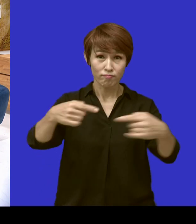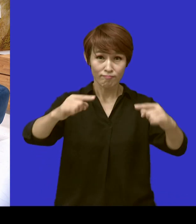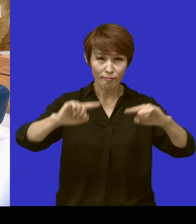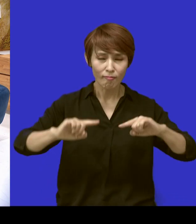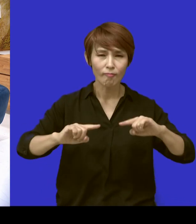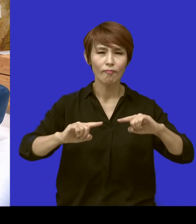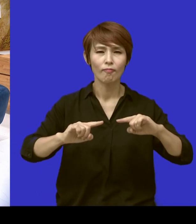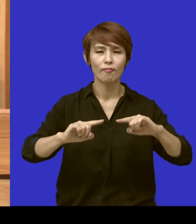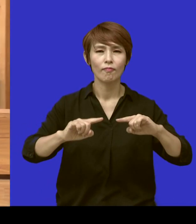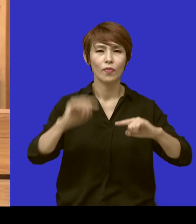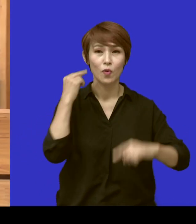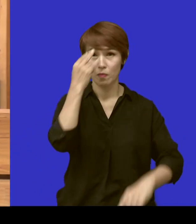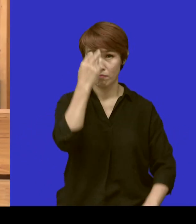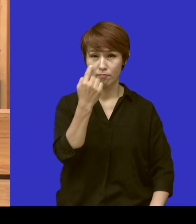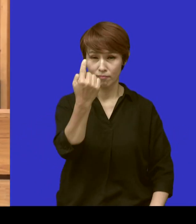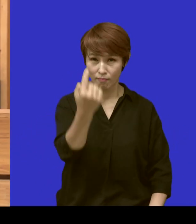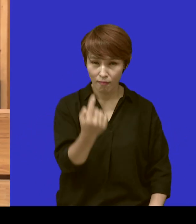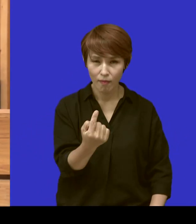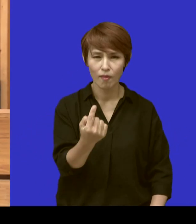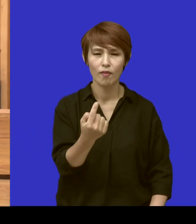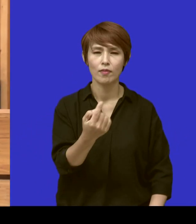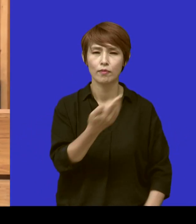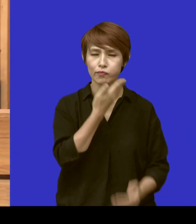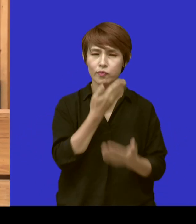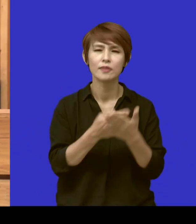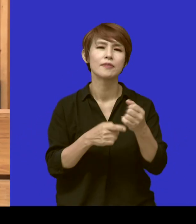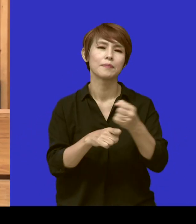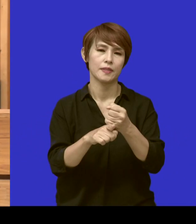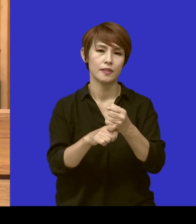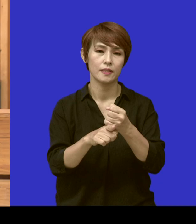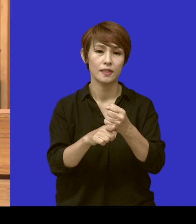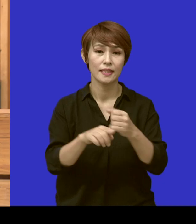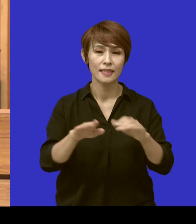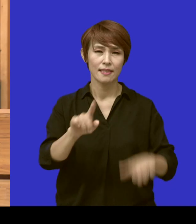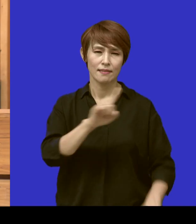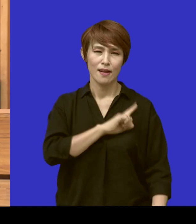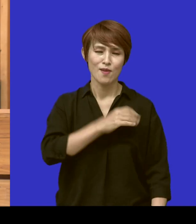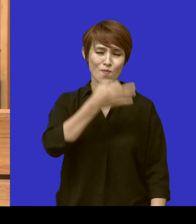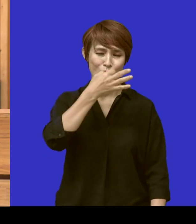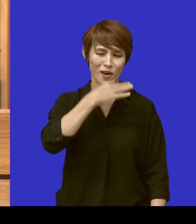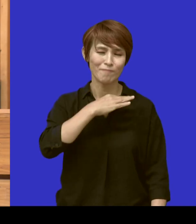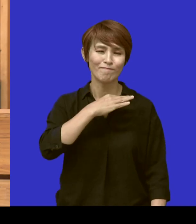의미 있었고 지금까지 그 새롭게 하소서를 하면서 가장 보람이 있었던